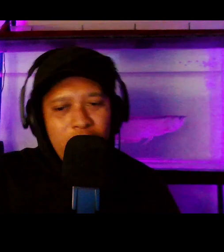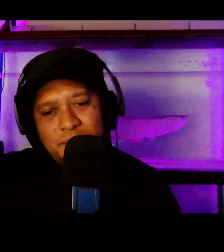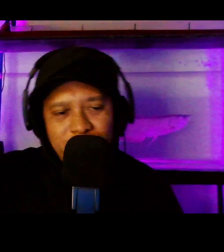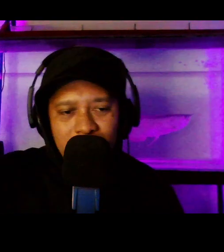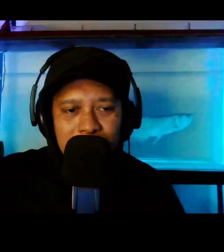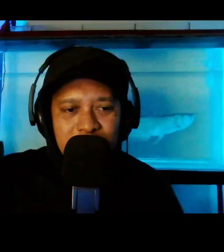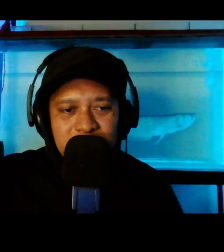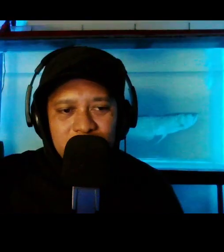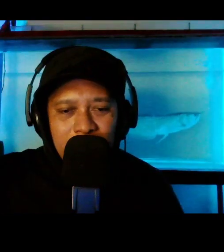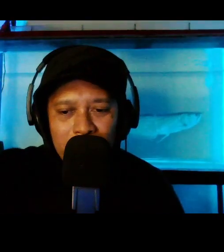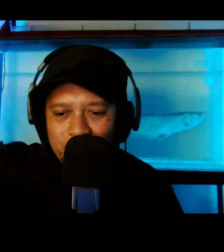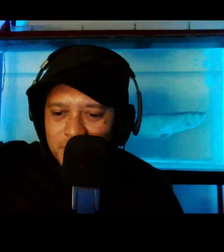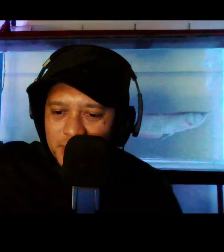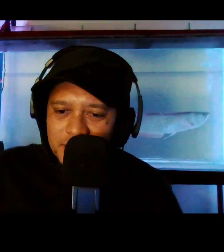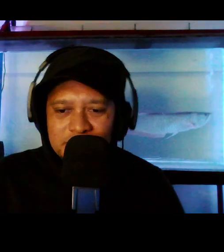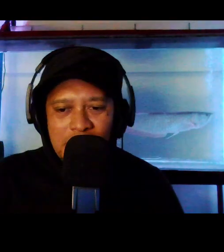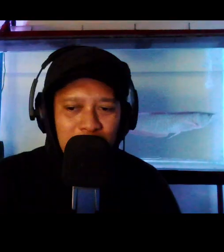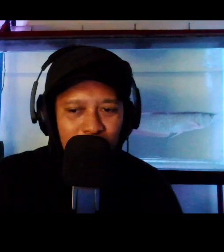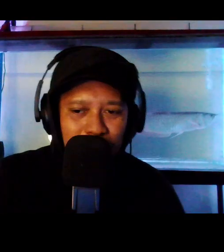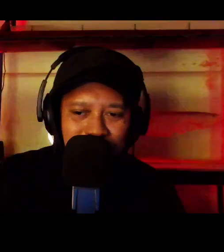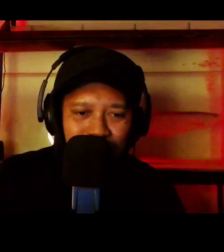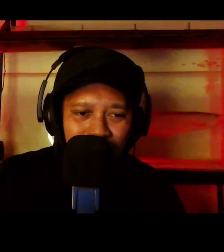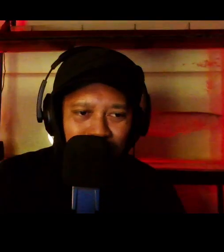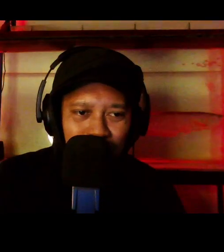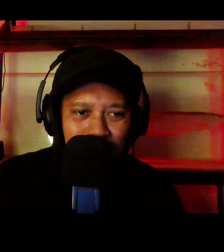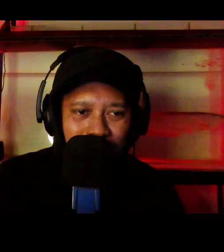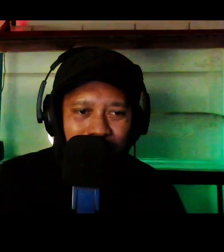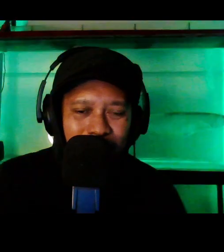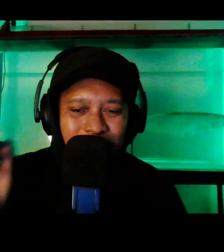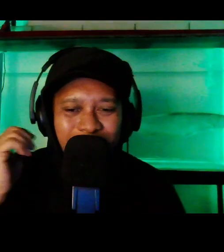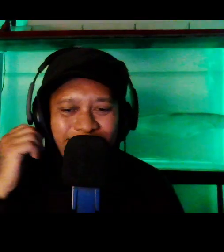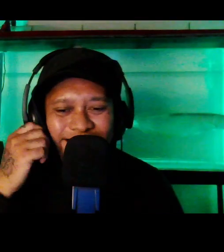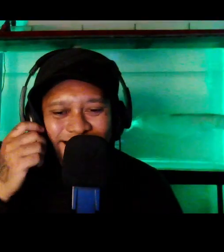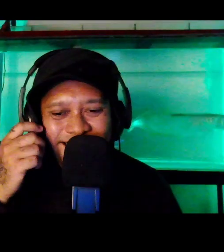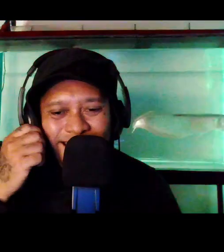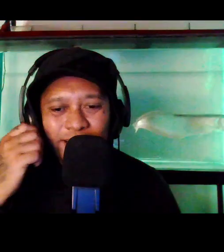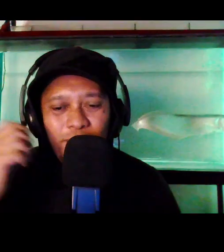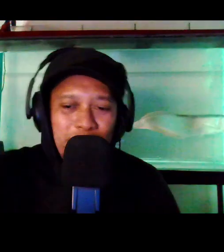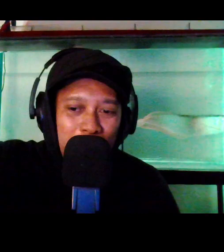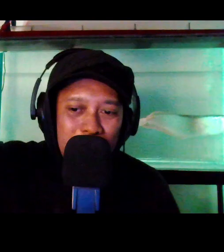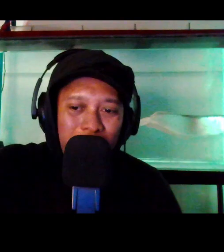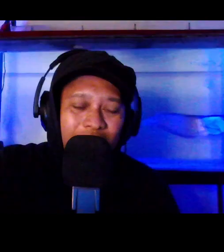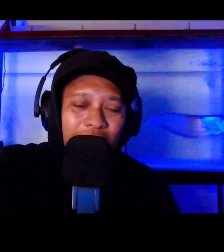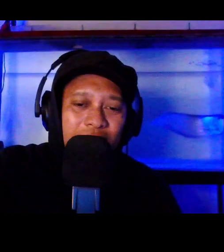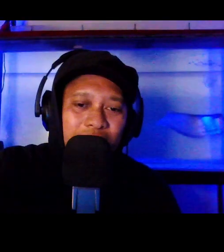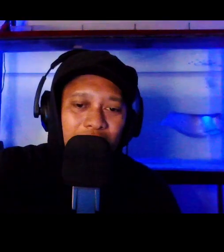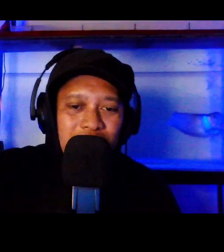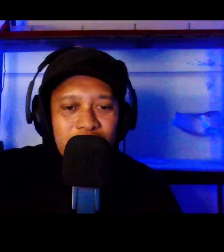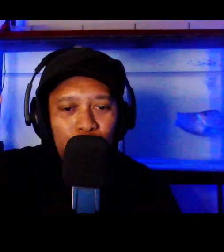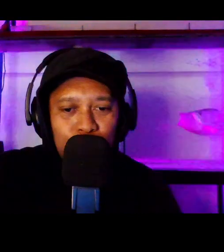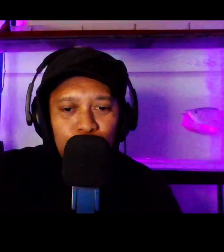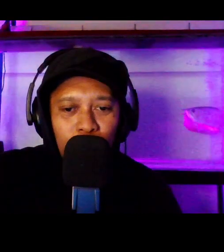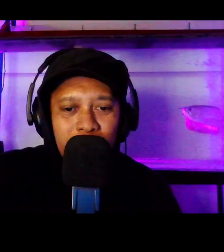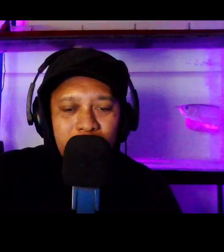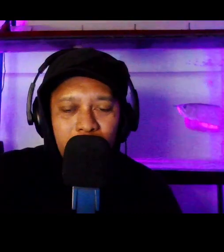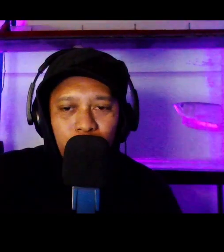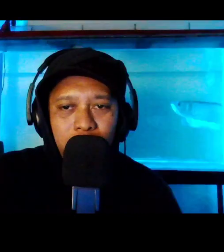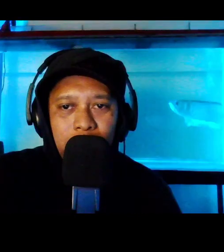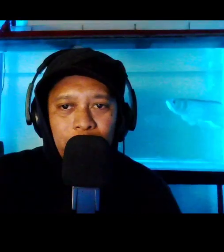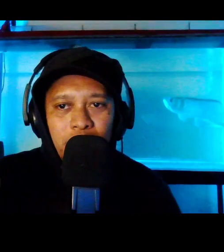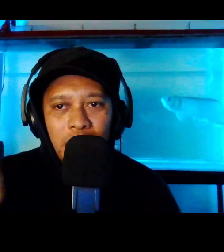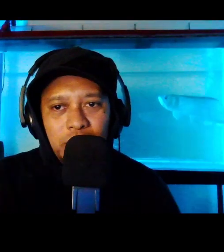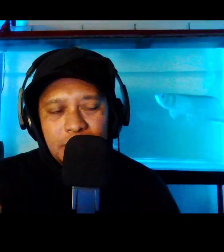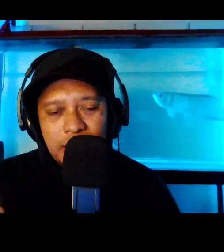sa West Philippine Sea. Sabi ko naman sa inyo, hindi ubra yan. Okay, pero pakinggan natin ha, kasi closed door meeting